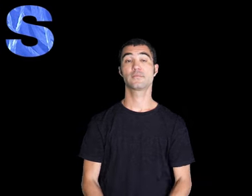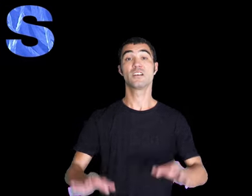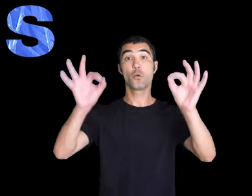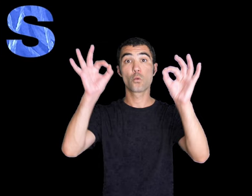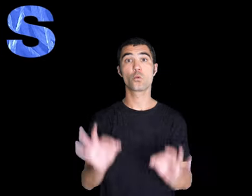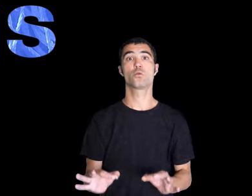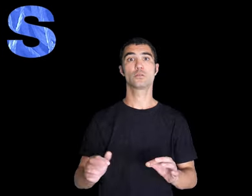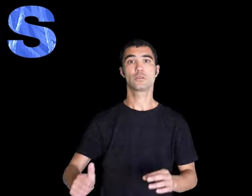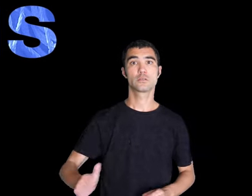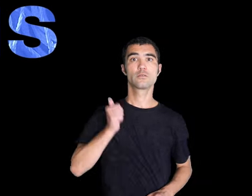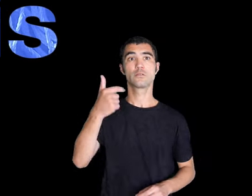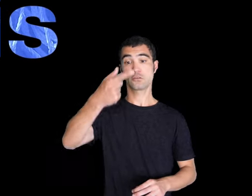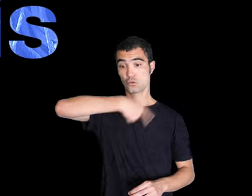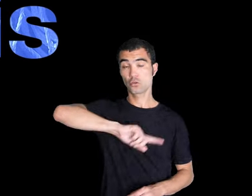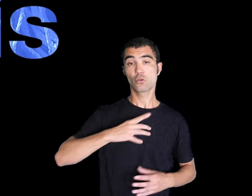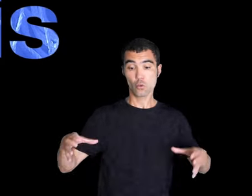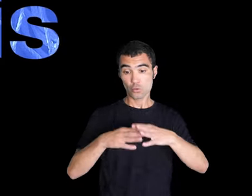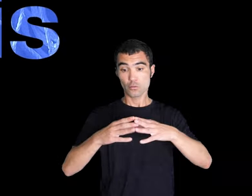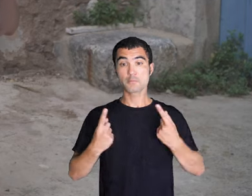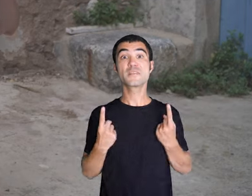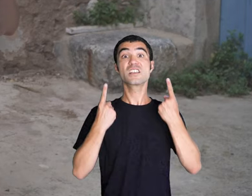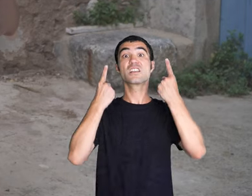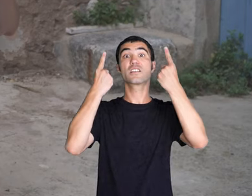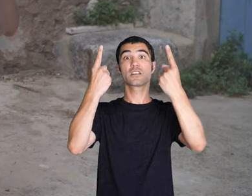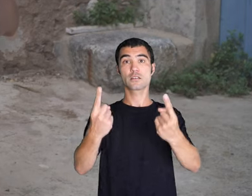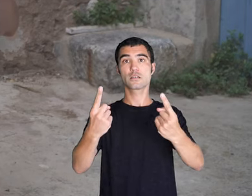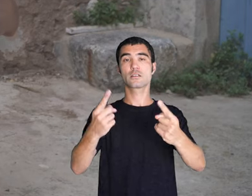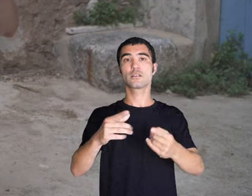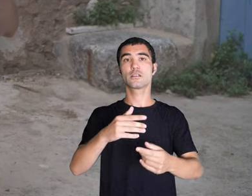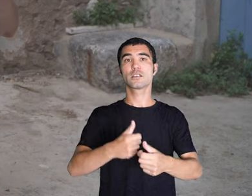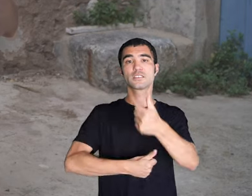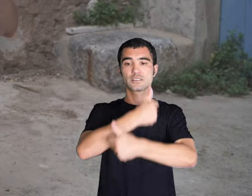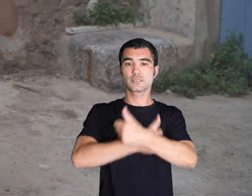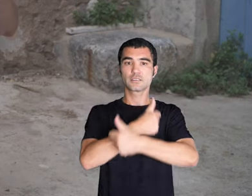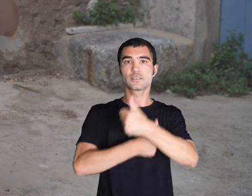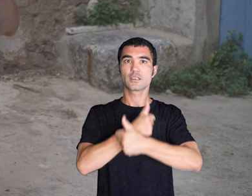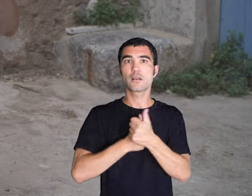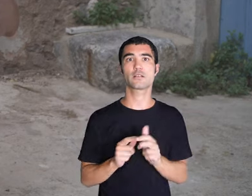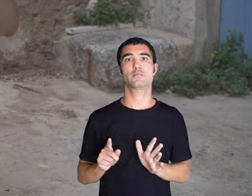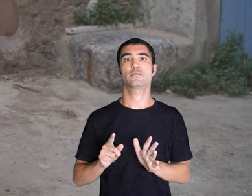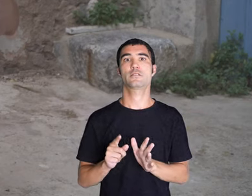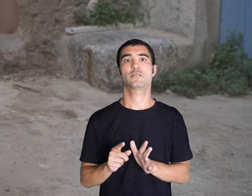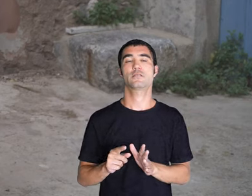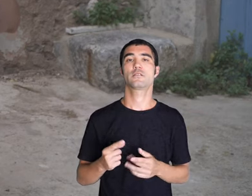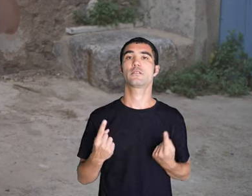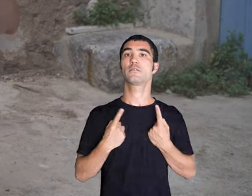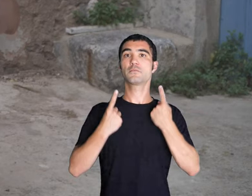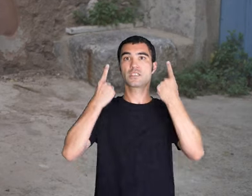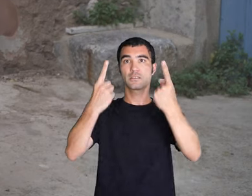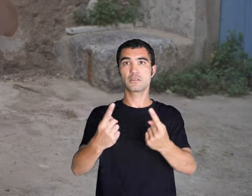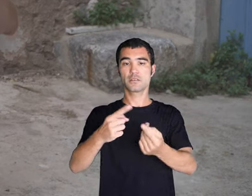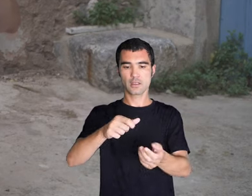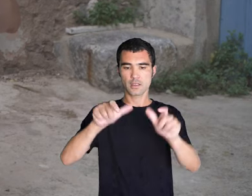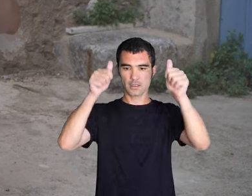Resulta que nosaltres vàrem ser el primer grup que vàrem examinar la gent. Que no vàrem ser el primer que vàrem